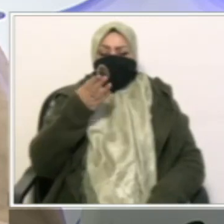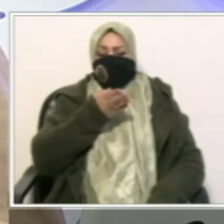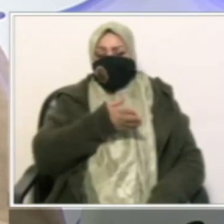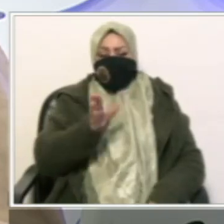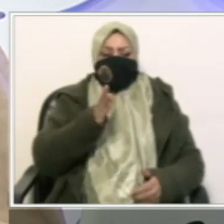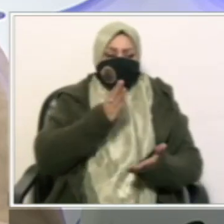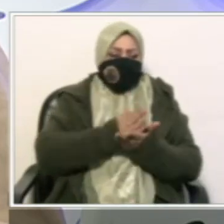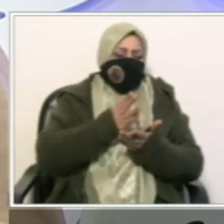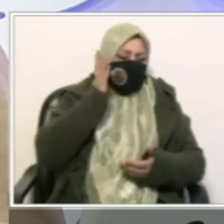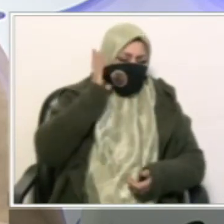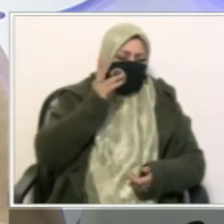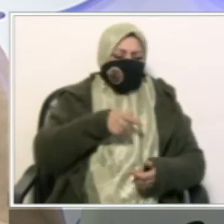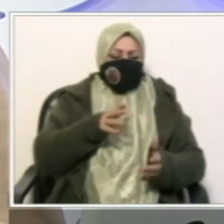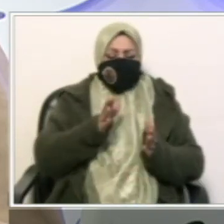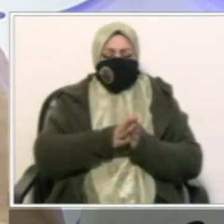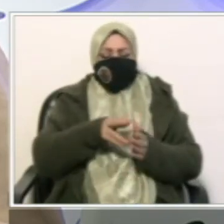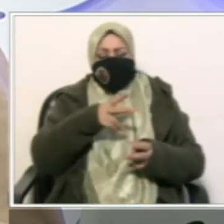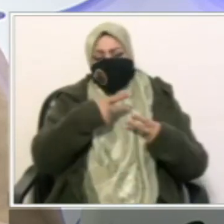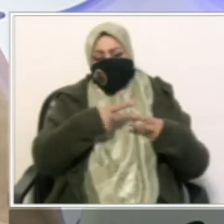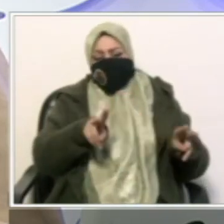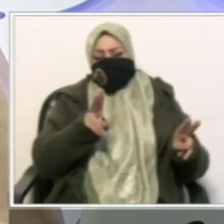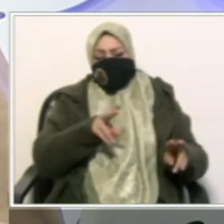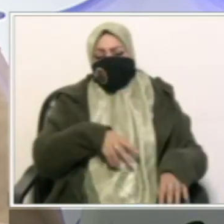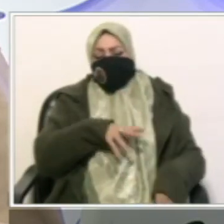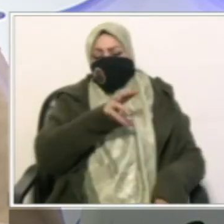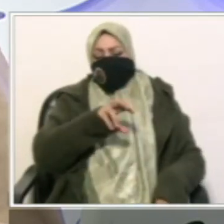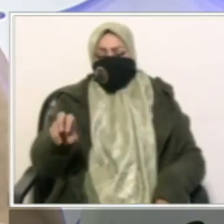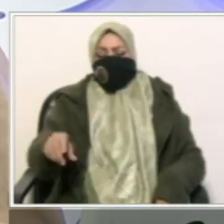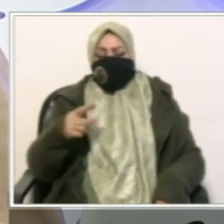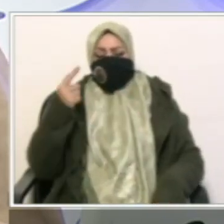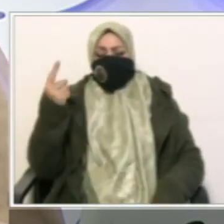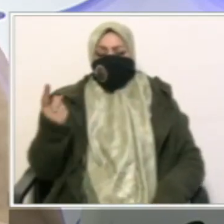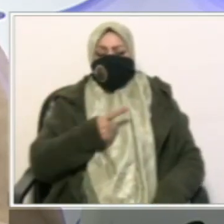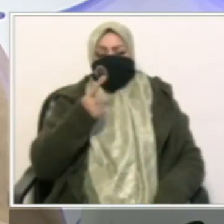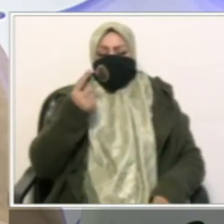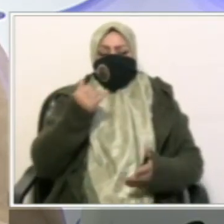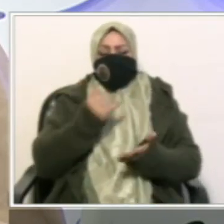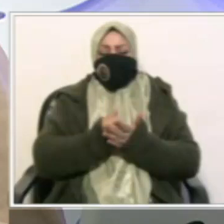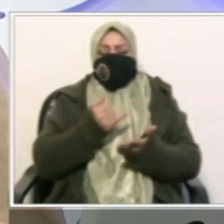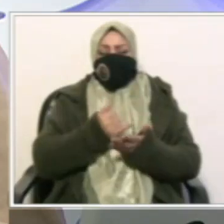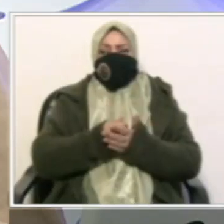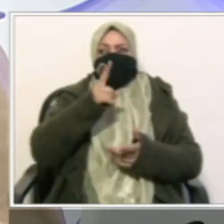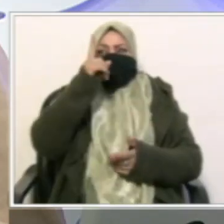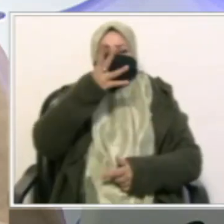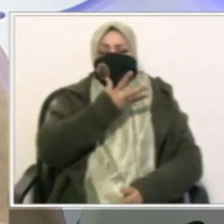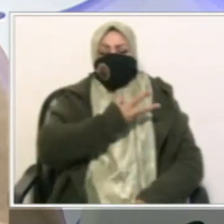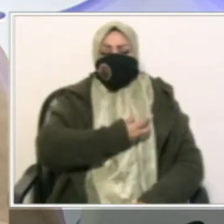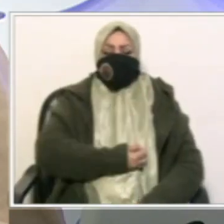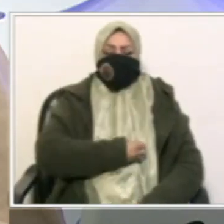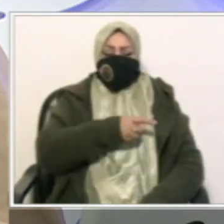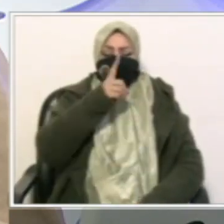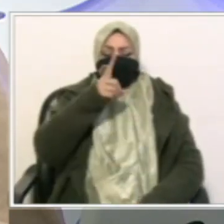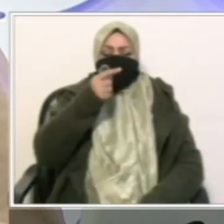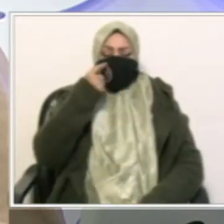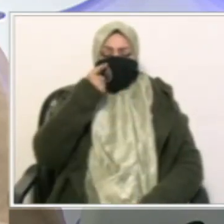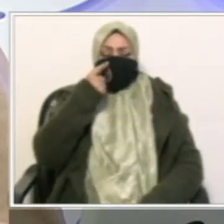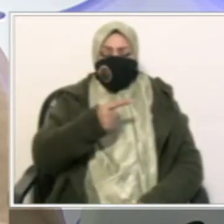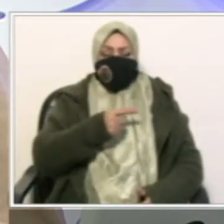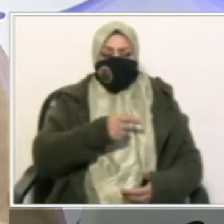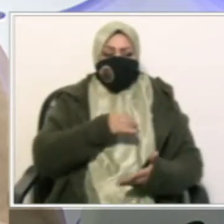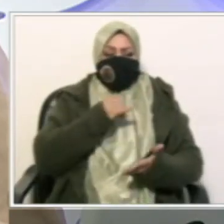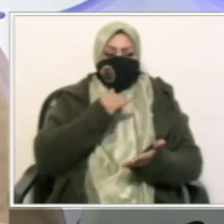للأمر الضروري جائزة في الشريعة، وهذه من رحمة الله بالعباد. إذا رأيت رجل أعمى سيسقط في حفرة